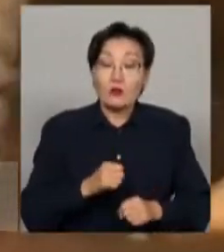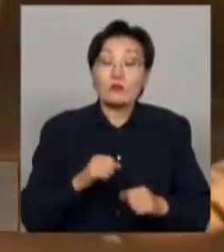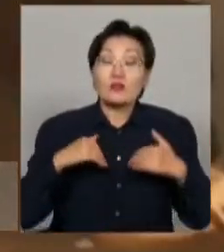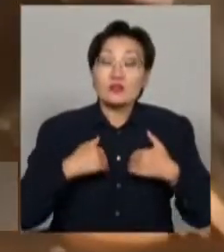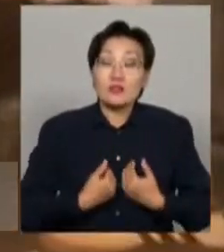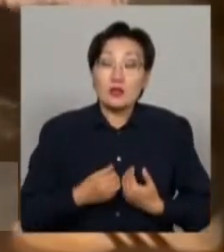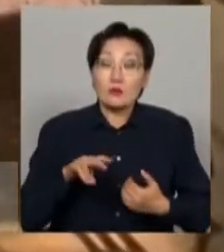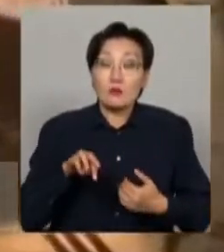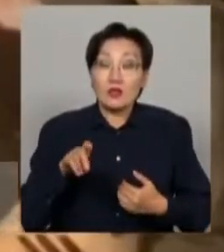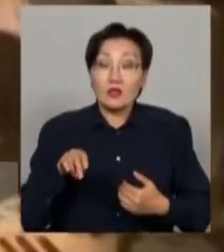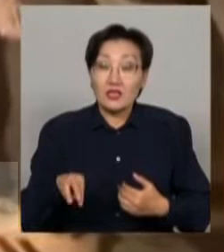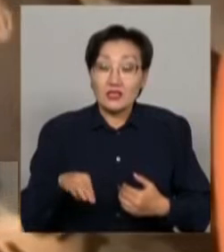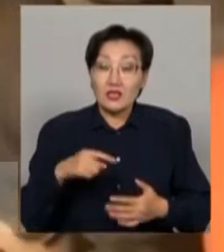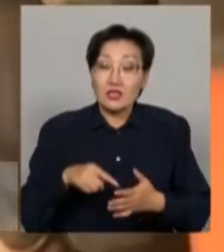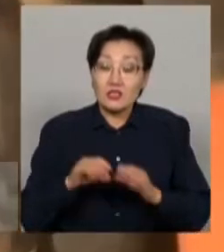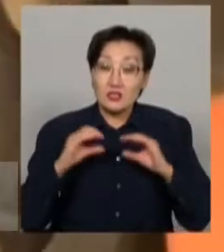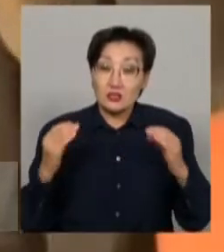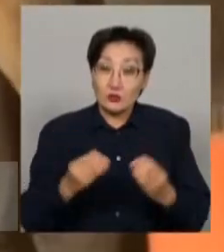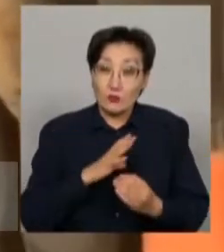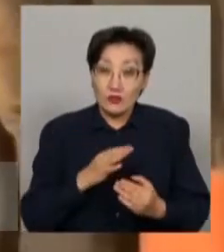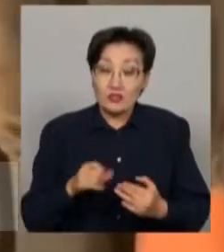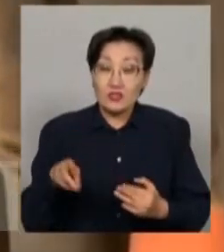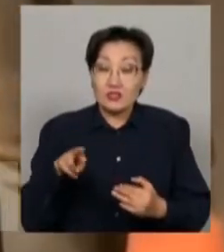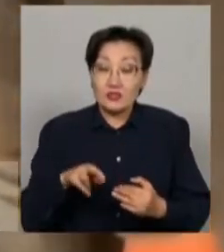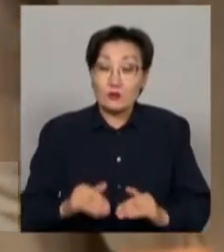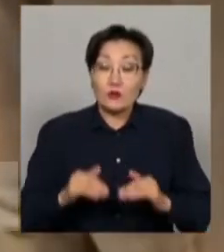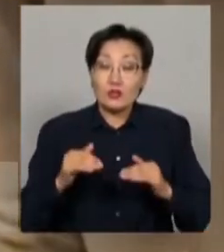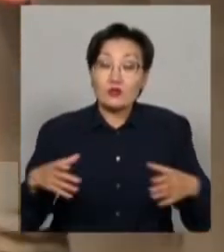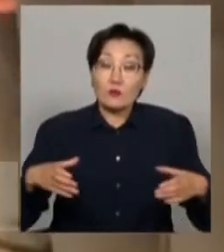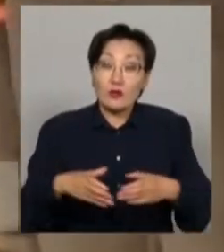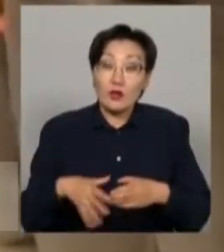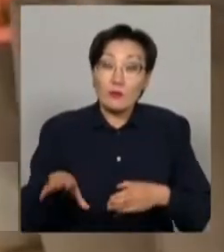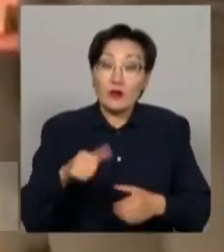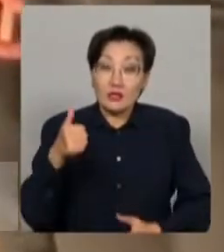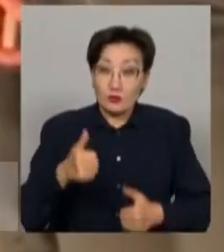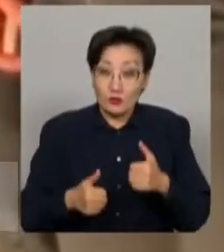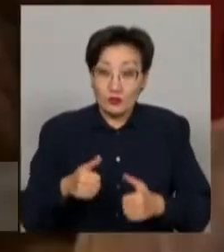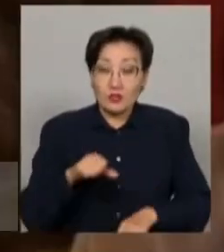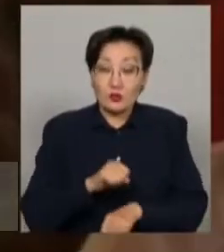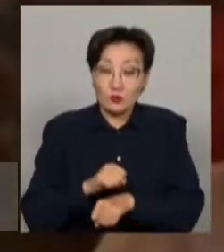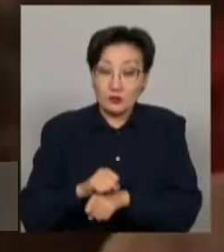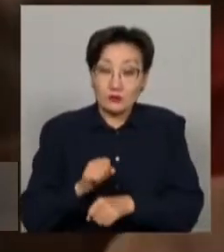жағдай Маланг қаласындағы стадионда болған. Қазір Индонезияда жоғары лиганың барлық ойындары тоқтатылды.